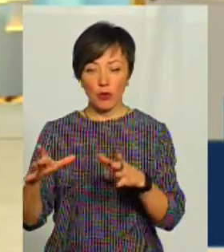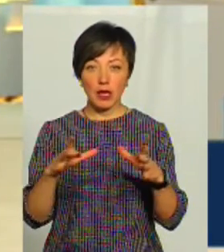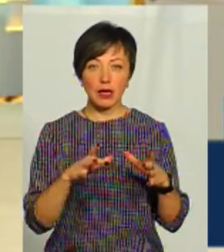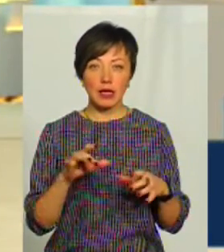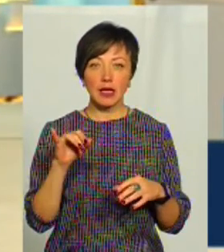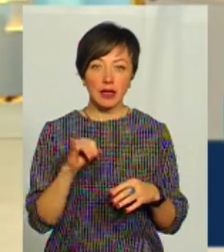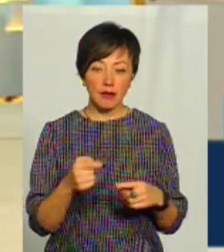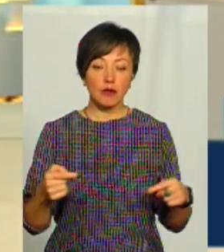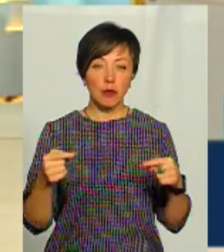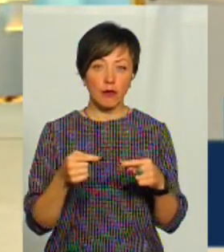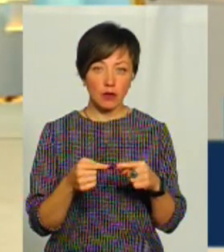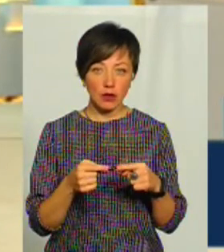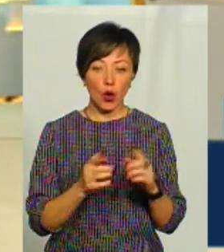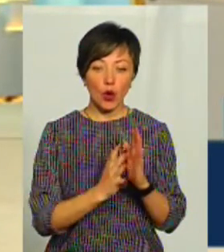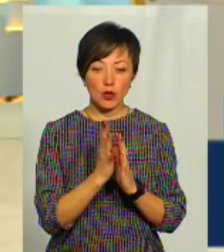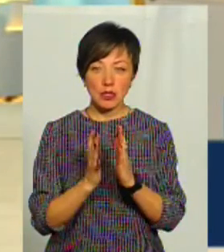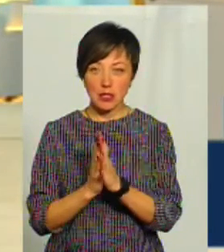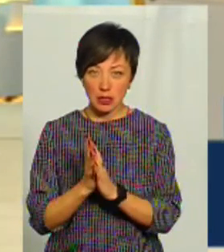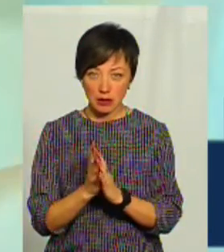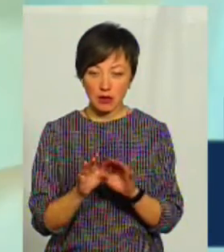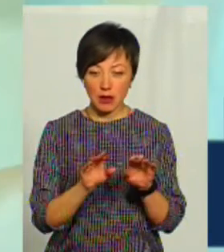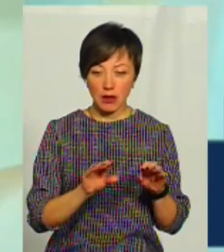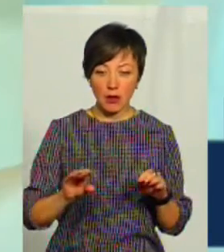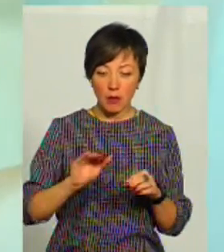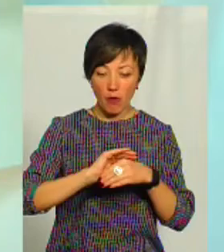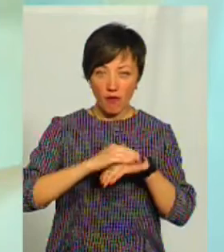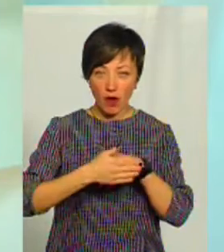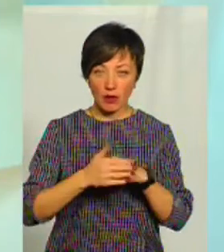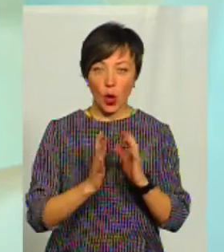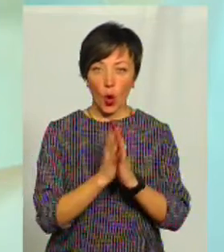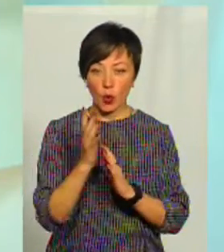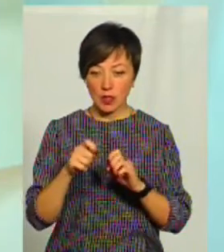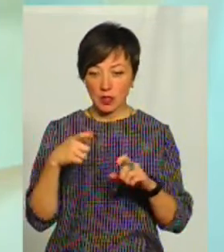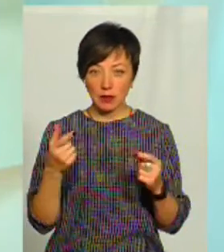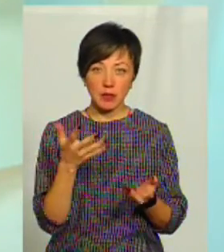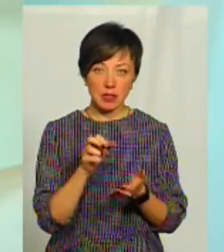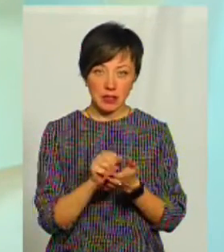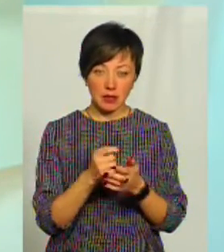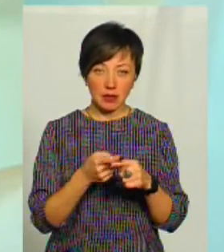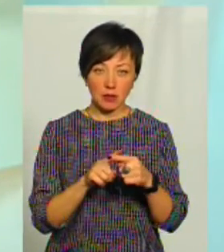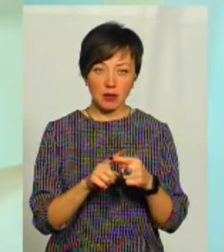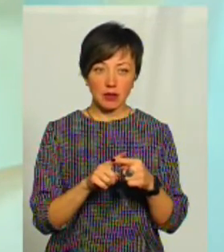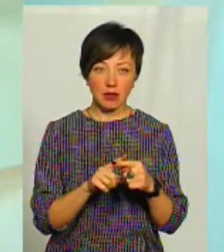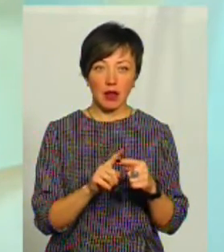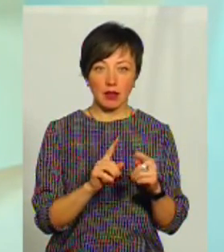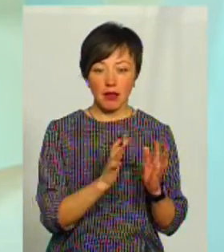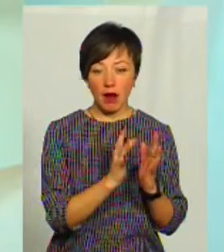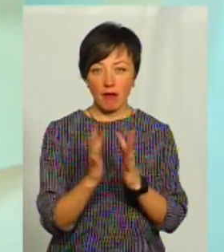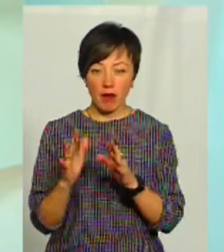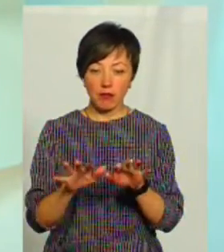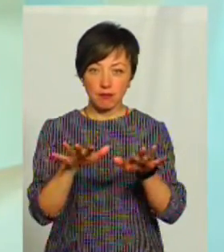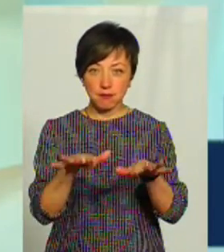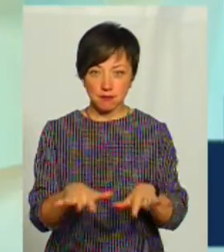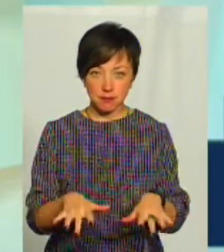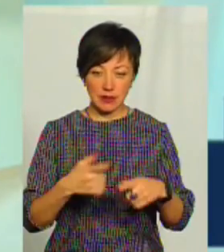об'єктів, ну і відповідно рослинного світу, тому що на поверхні рослин, якщо поверхня зайнята рослинами, наприклад, трав'яним покривом, так